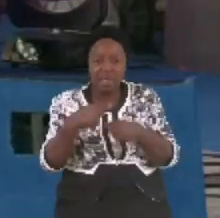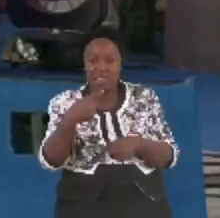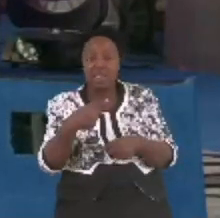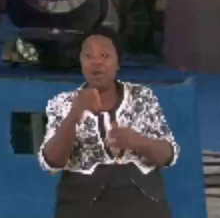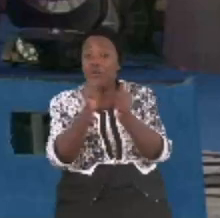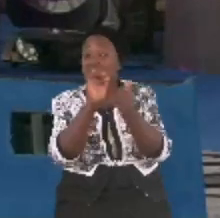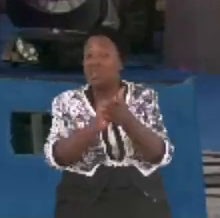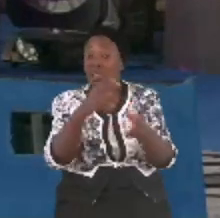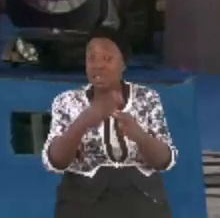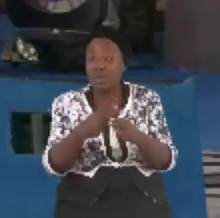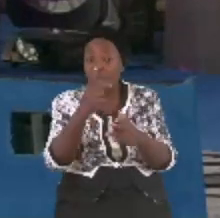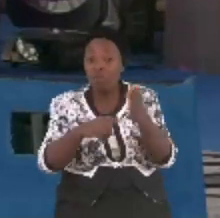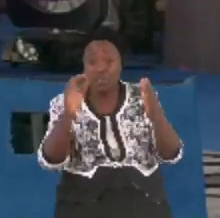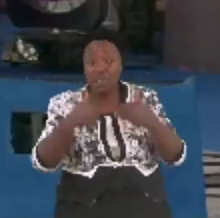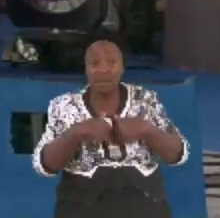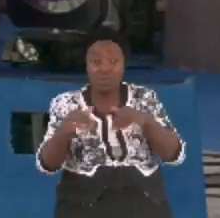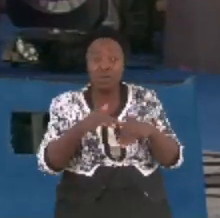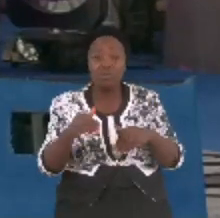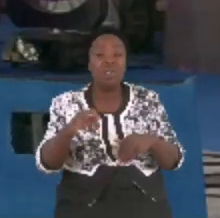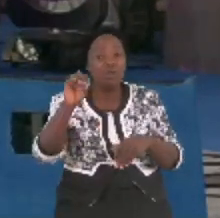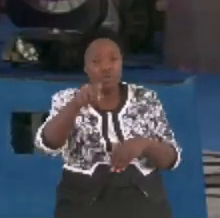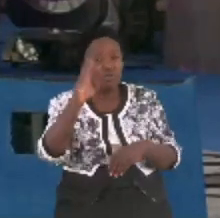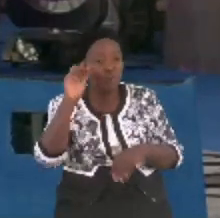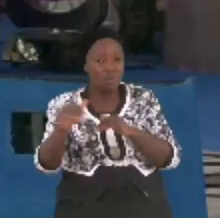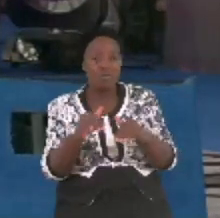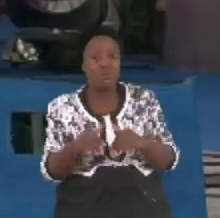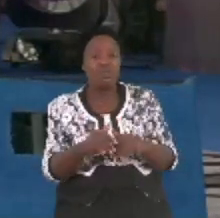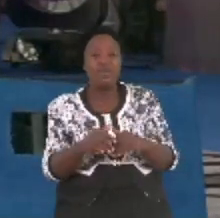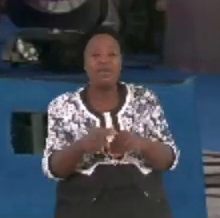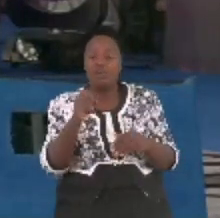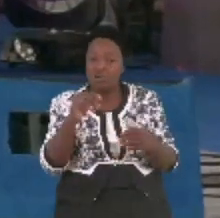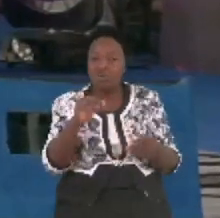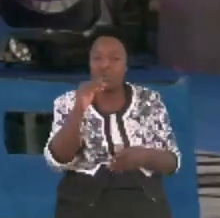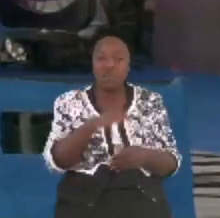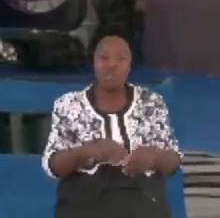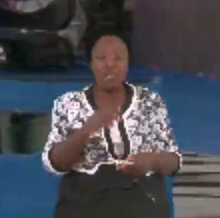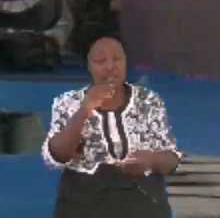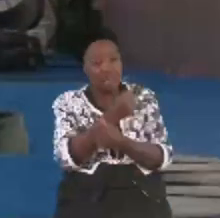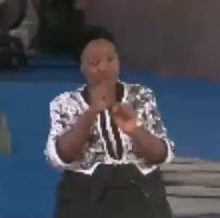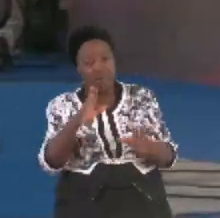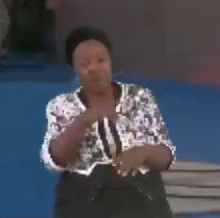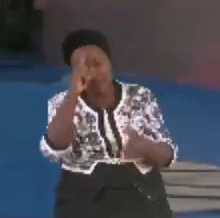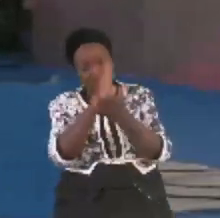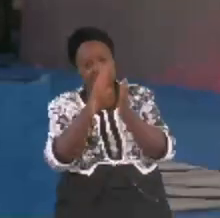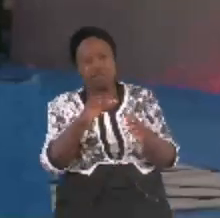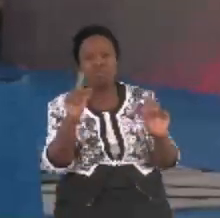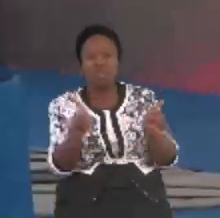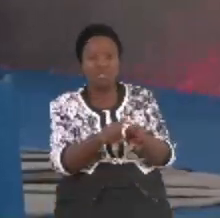fait, tu le feras. La ressemblance entre le Sauveur et le Saint.